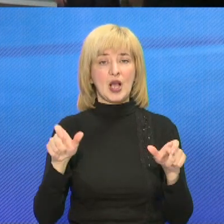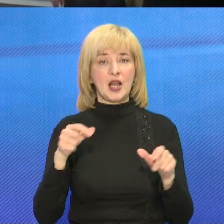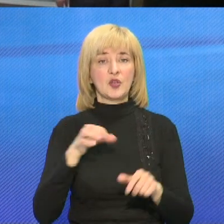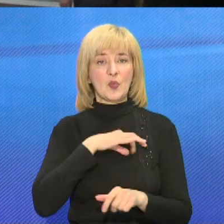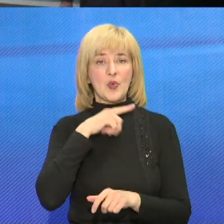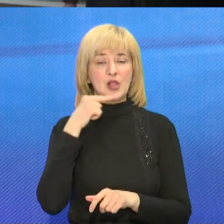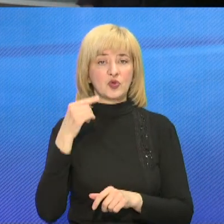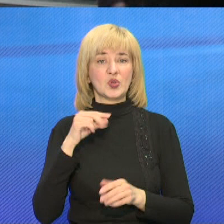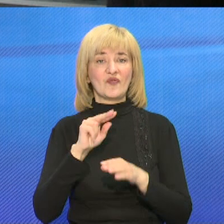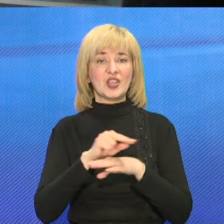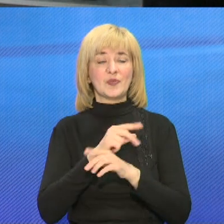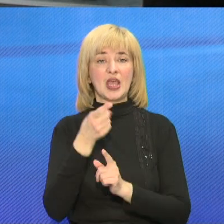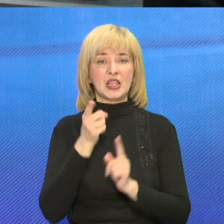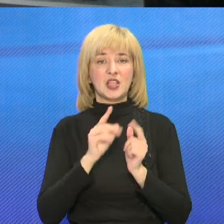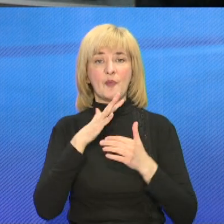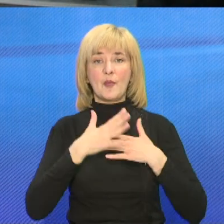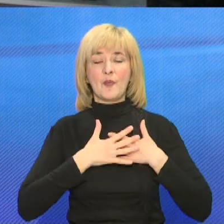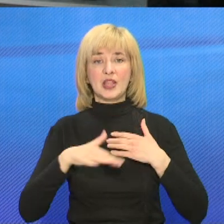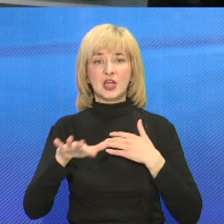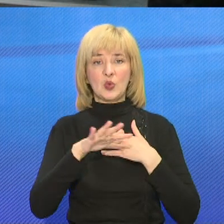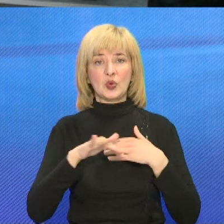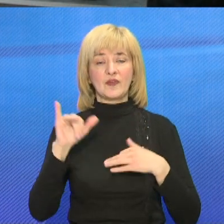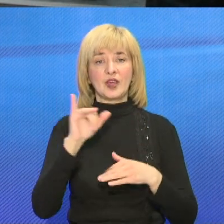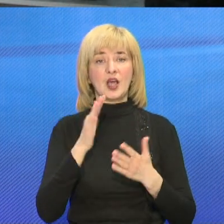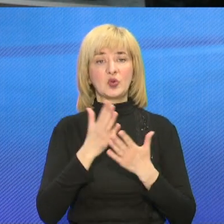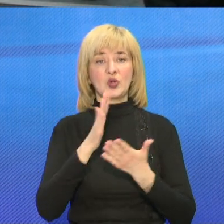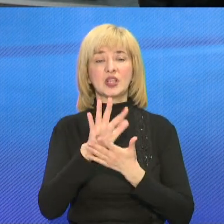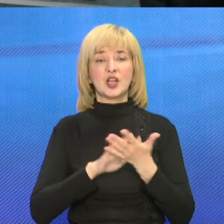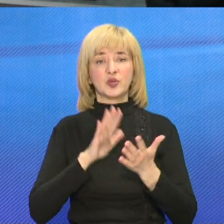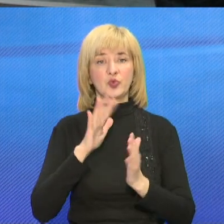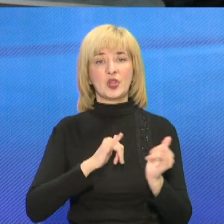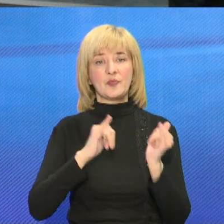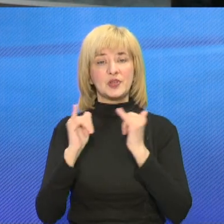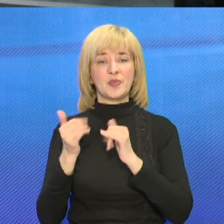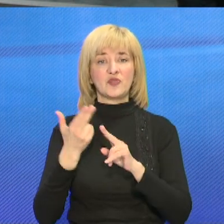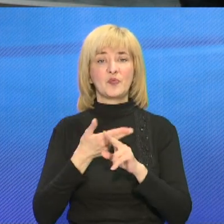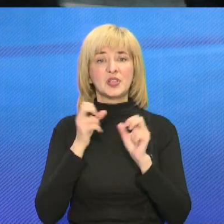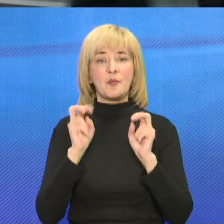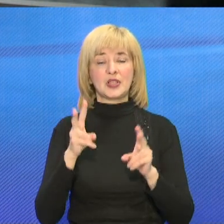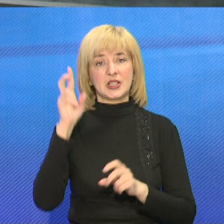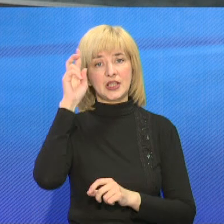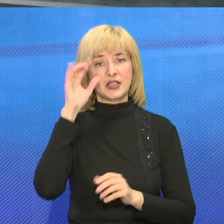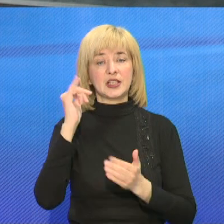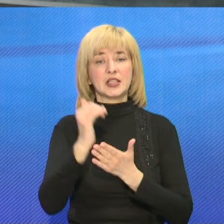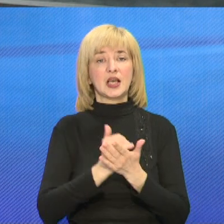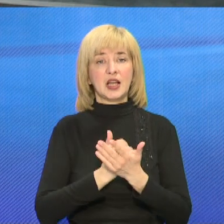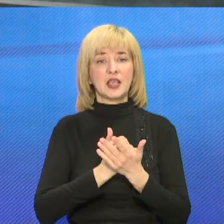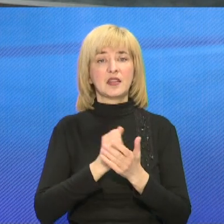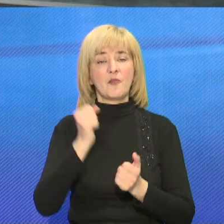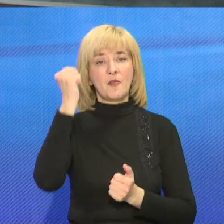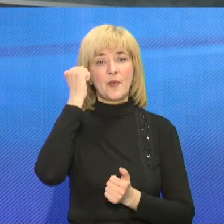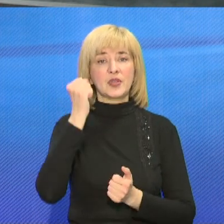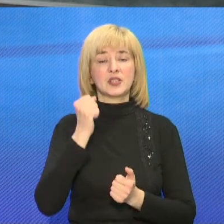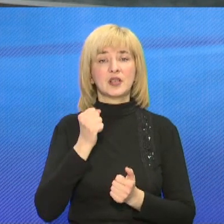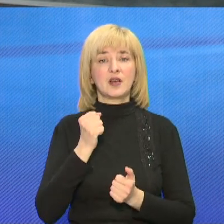настоящих патриотов, которые и дальше будут обеспечивать безопасность нашей страны и сохранят память о одном поколении